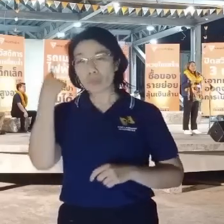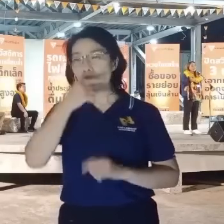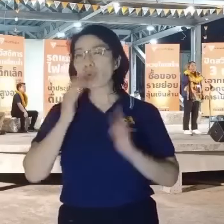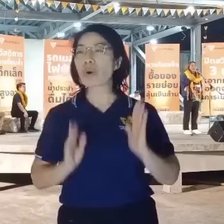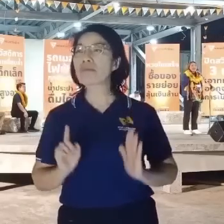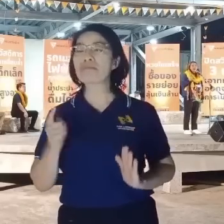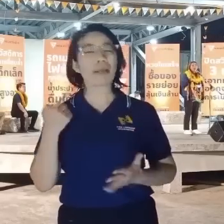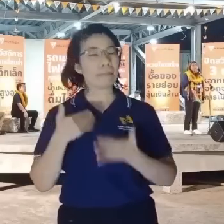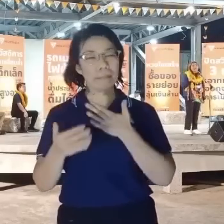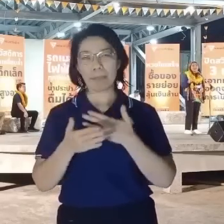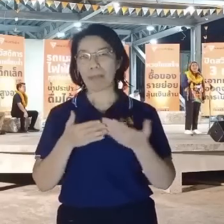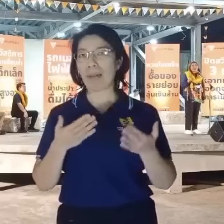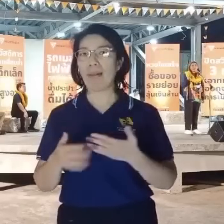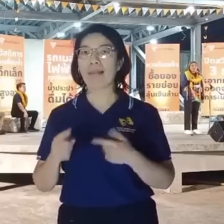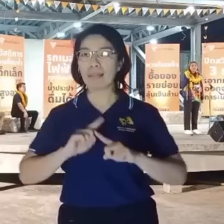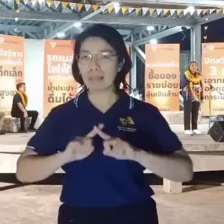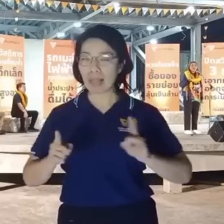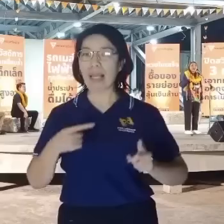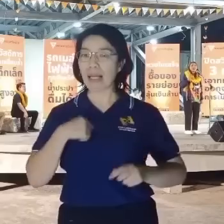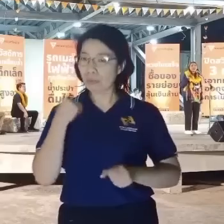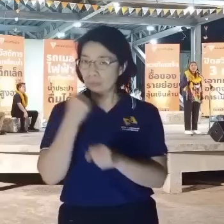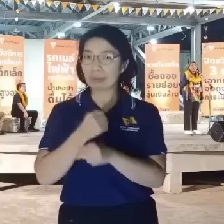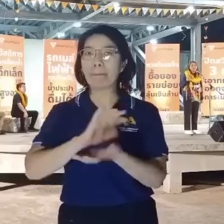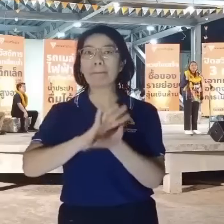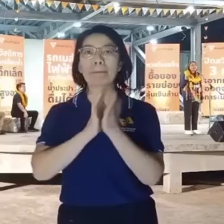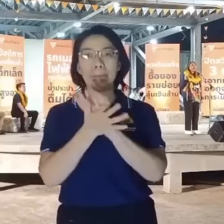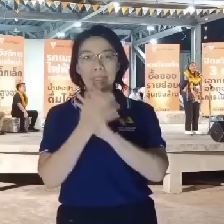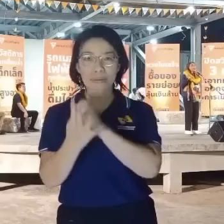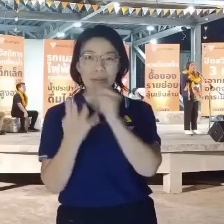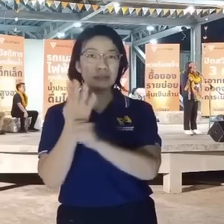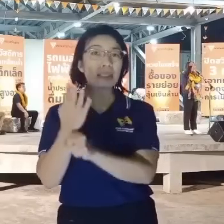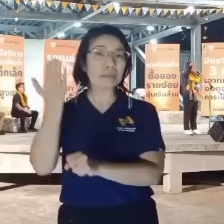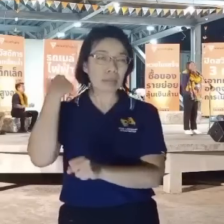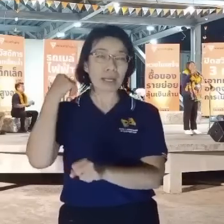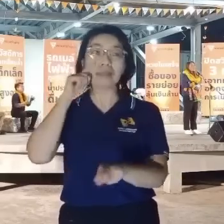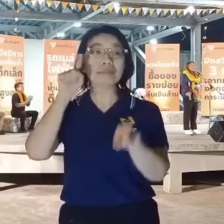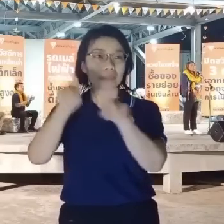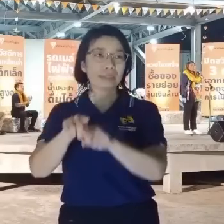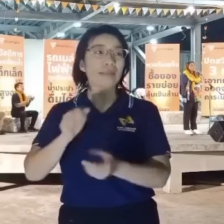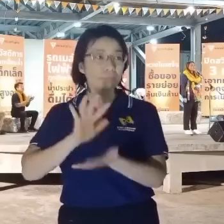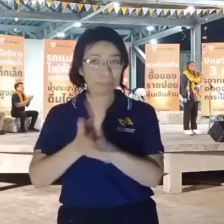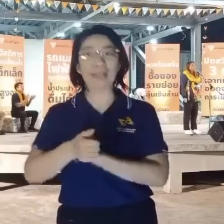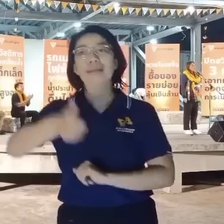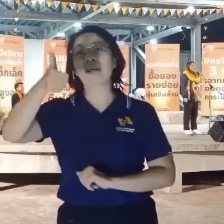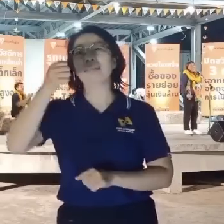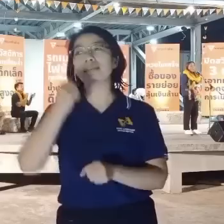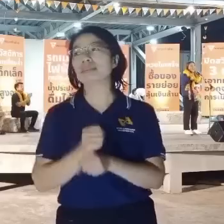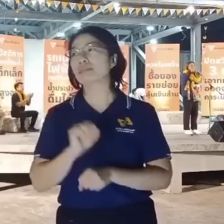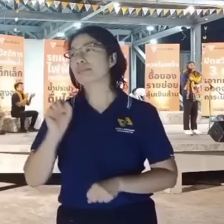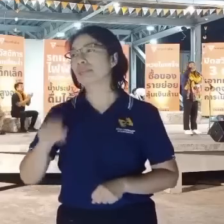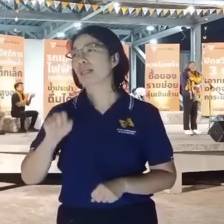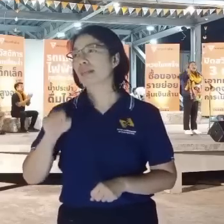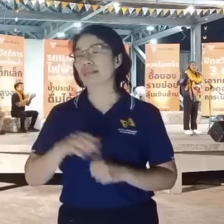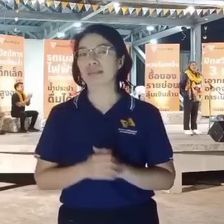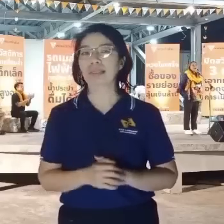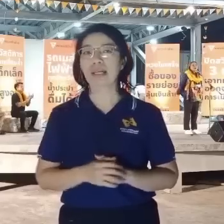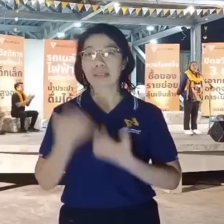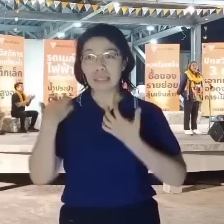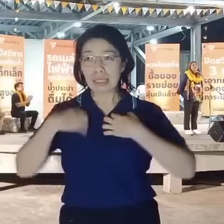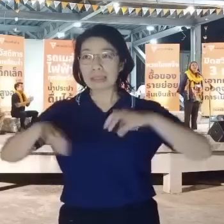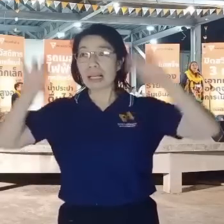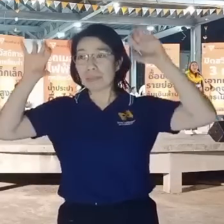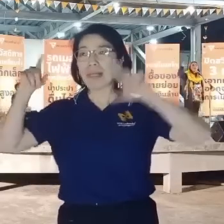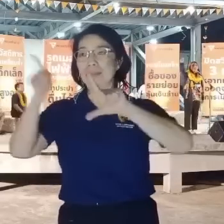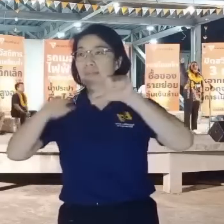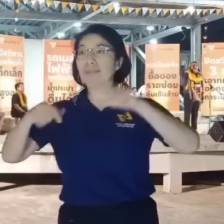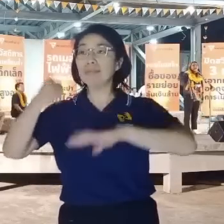ใหม่แต่เราก็สร้างการเปลี่ยนแปลงได้เหมือน4ปีที่ผ่านมาใช่ไม่ใช่อยากมีรัฐบาลของก้